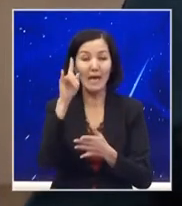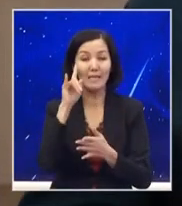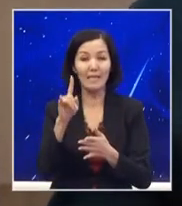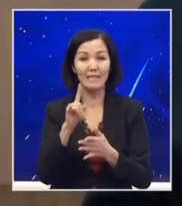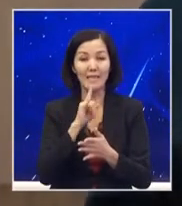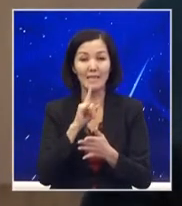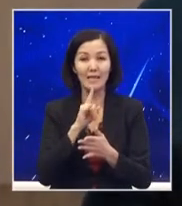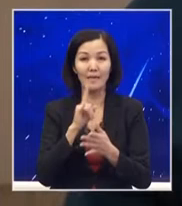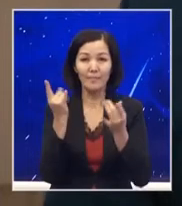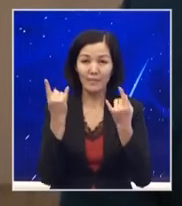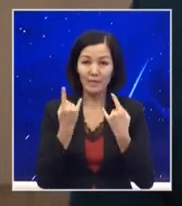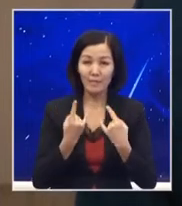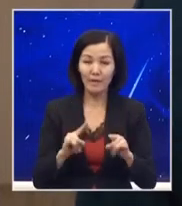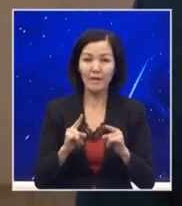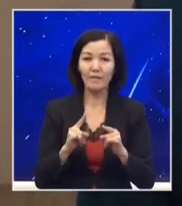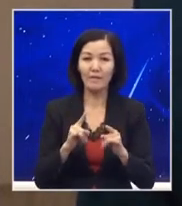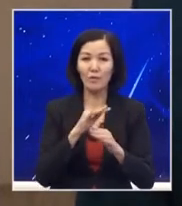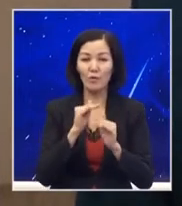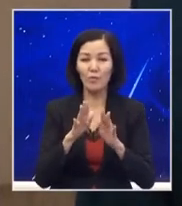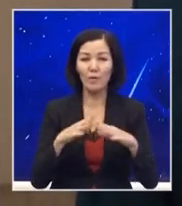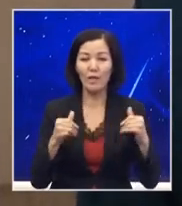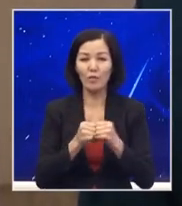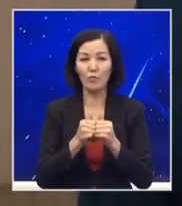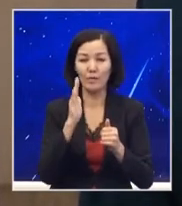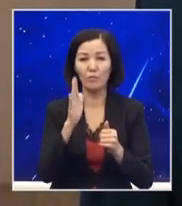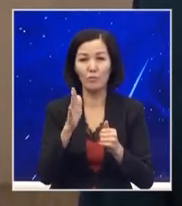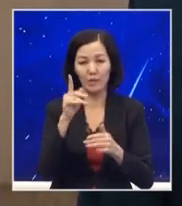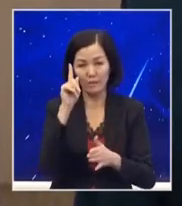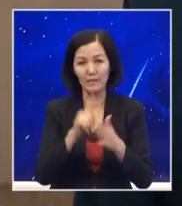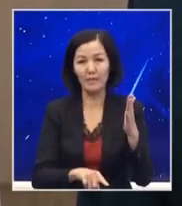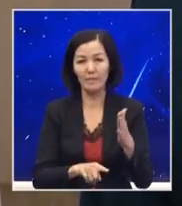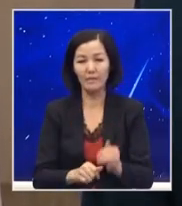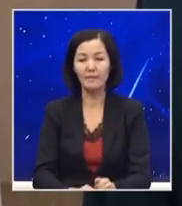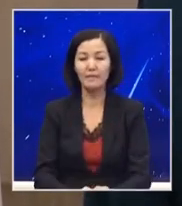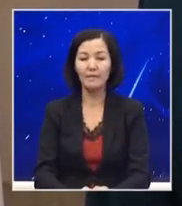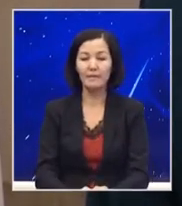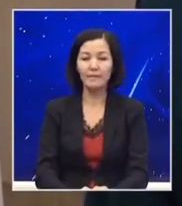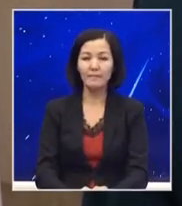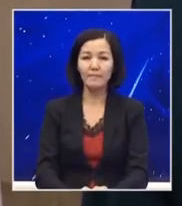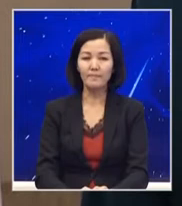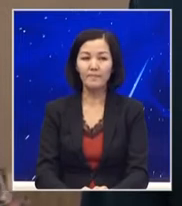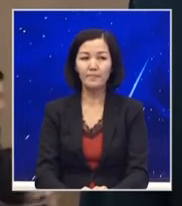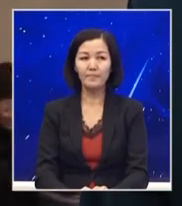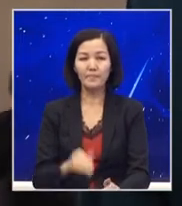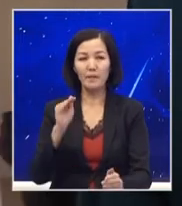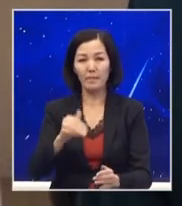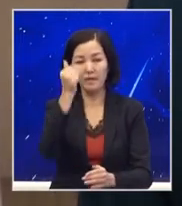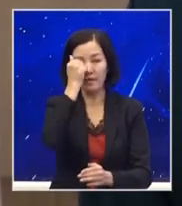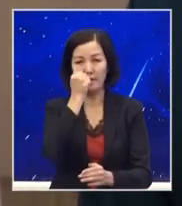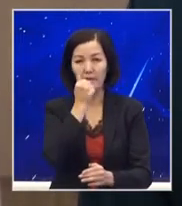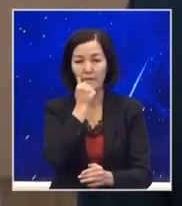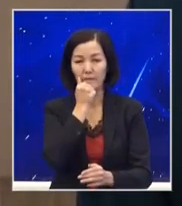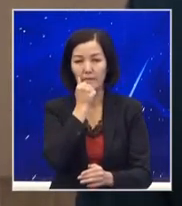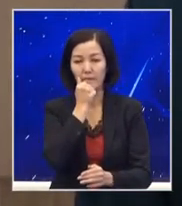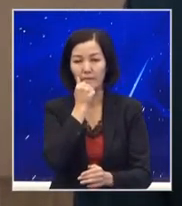Қазақстанымыздың демографиясын көтеріп, көп балалы отбасы боламыз деп ойлаймыз. Мұнда бір алғыс, бүгін осы